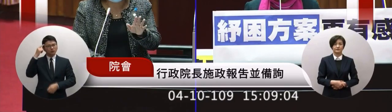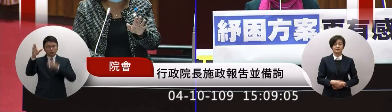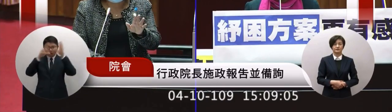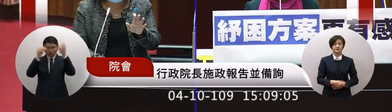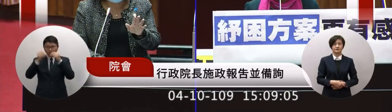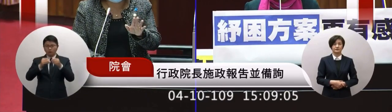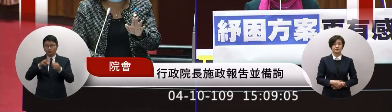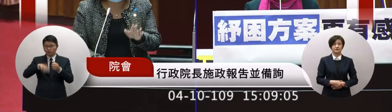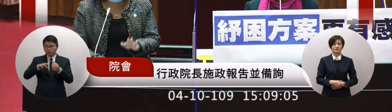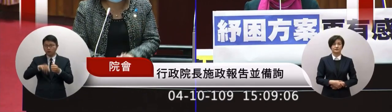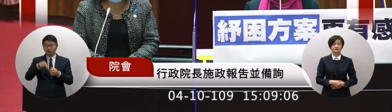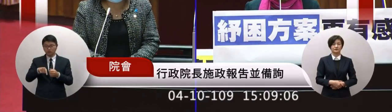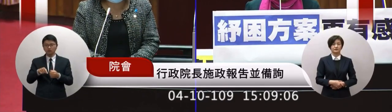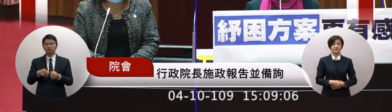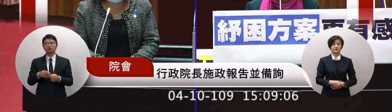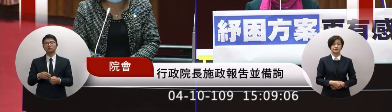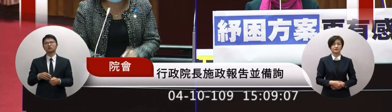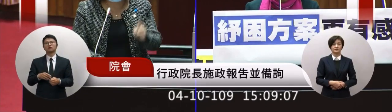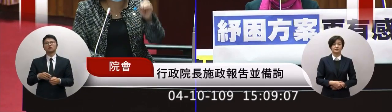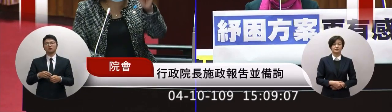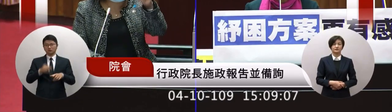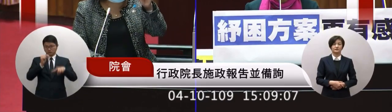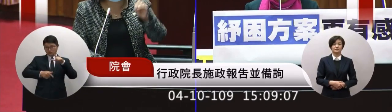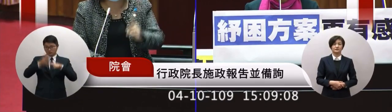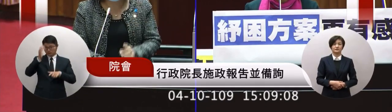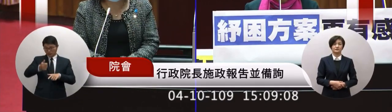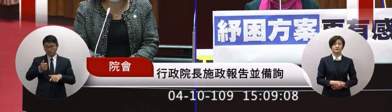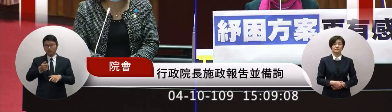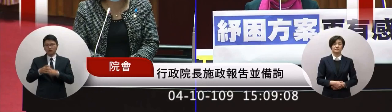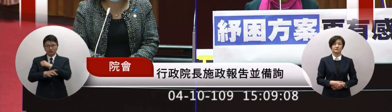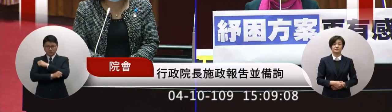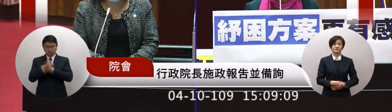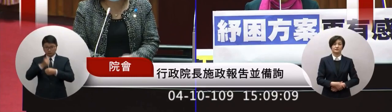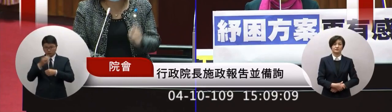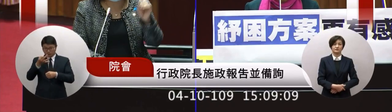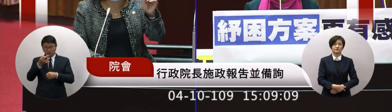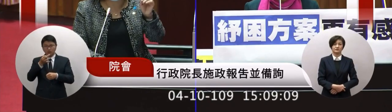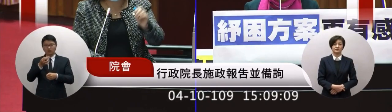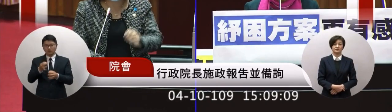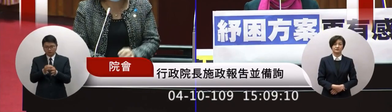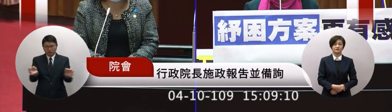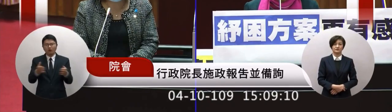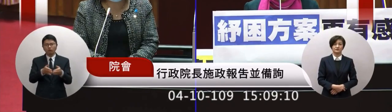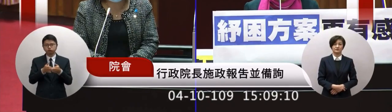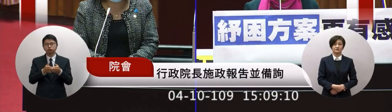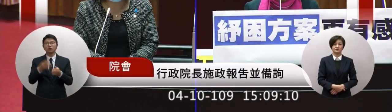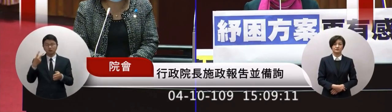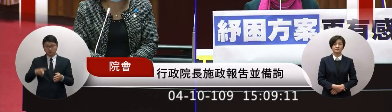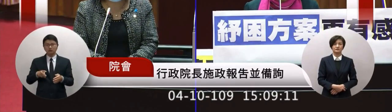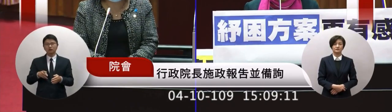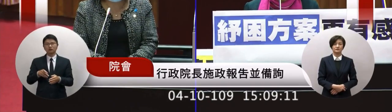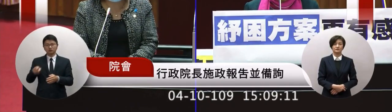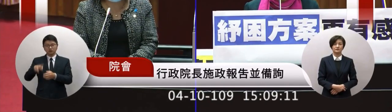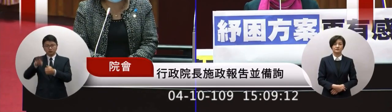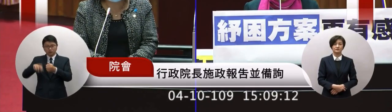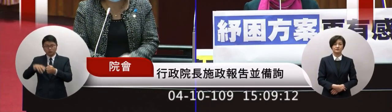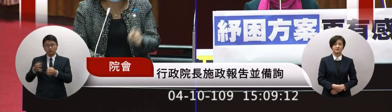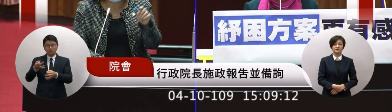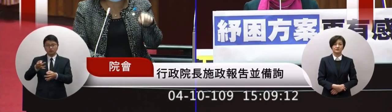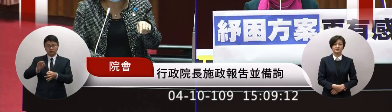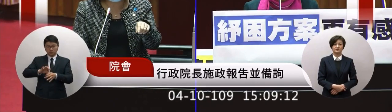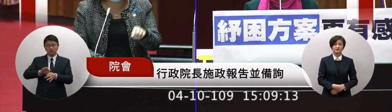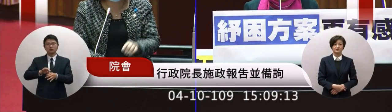要，雇主还是要给基本工资啊。好，那如果再加上我们给他的这个职训津贴，每小时